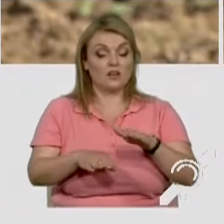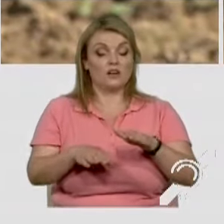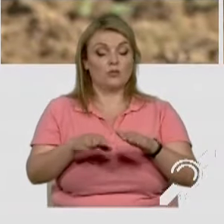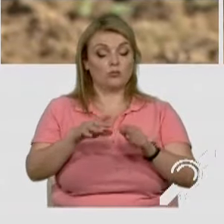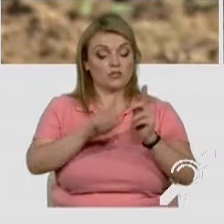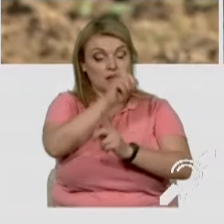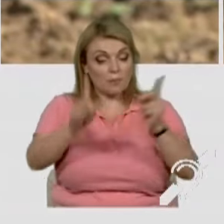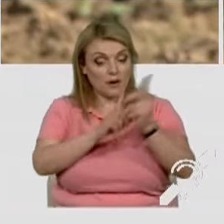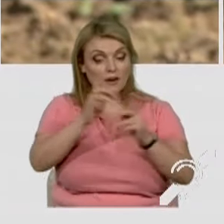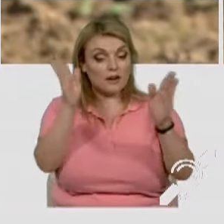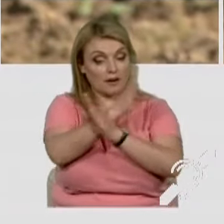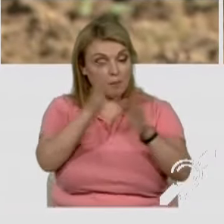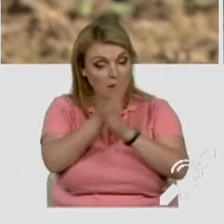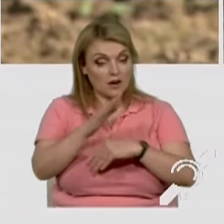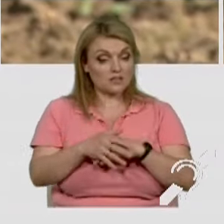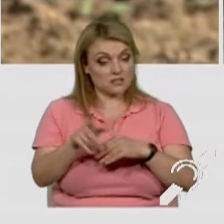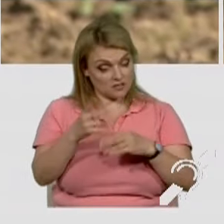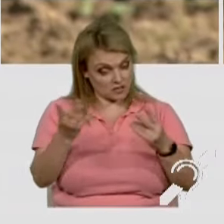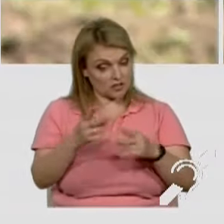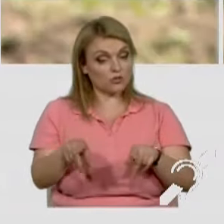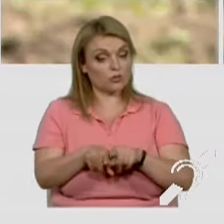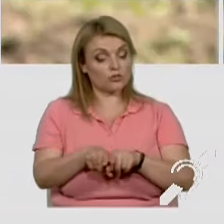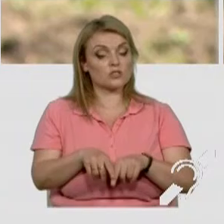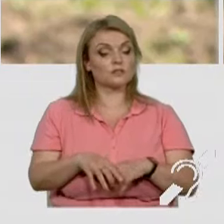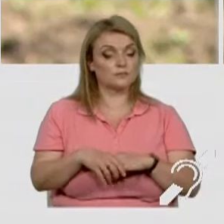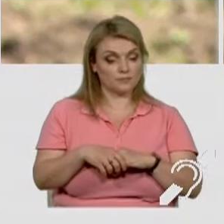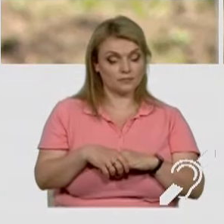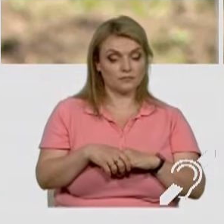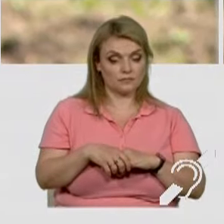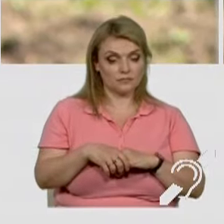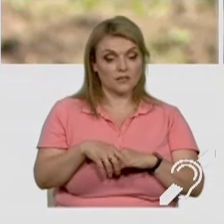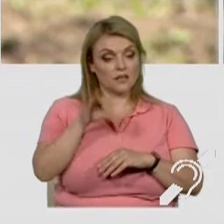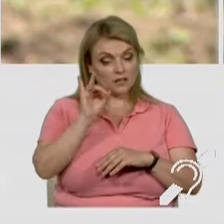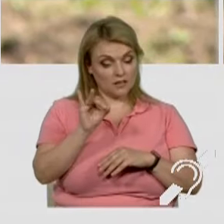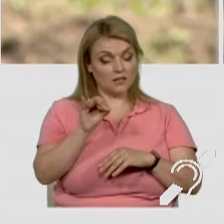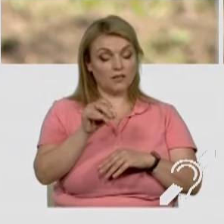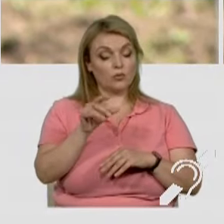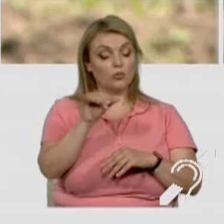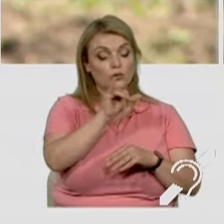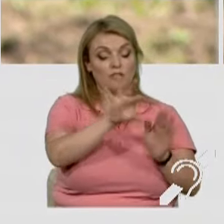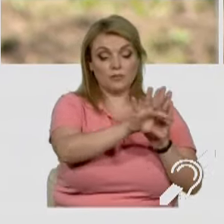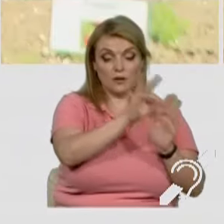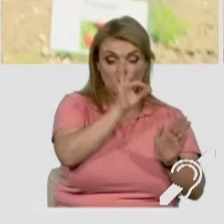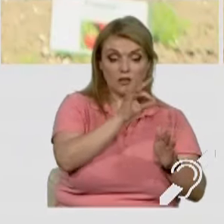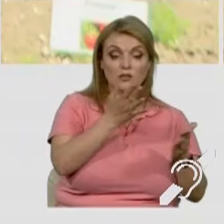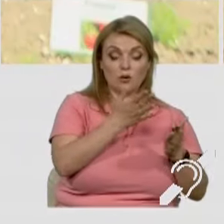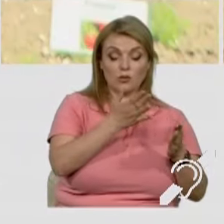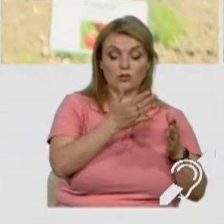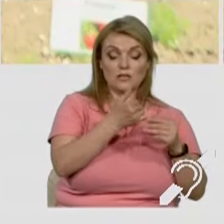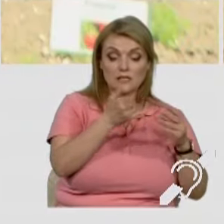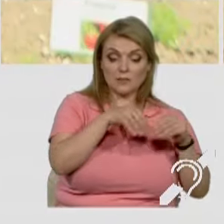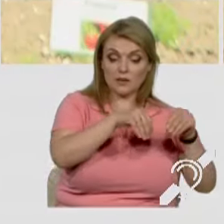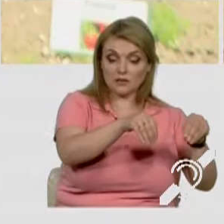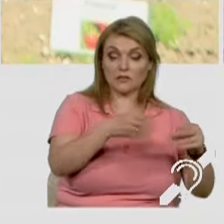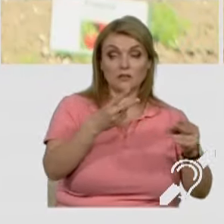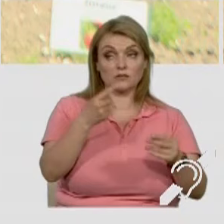le sugerează să fie atenți la soiurile utilizate, dar și zona unde aleg să cultive anumite fructe. Cea mai mare problemă asta